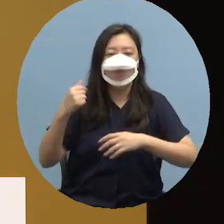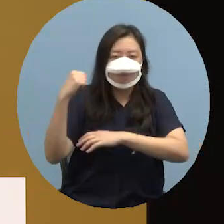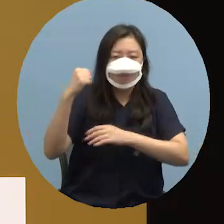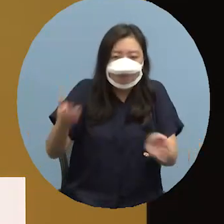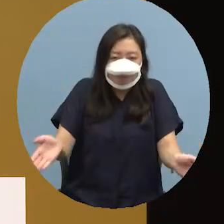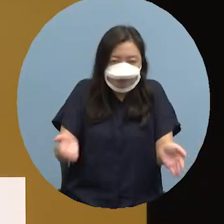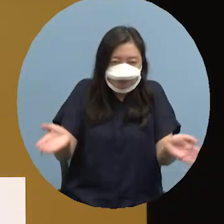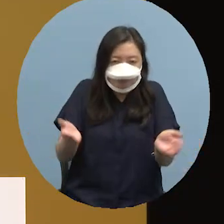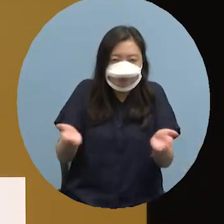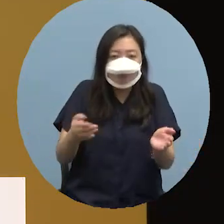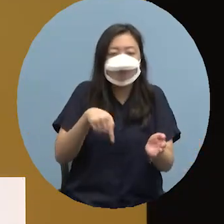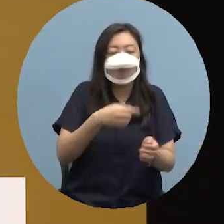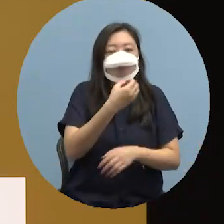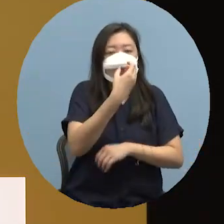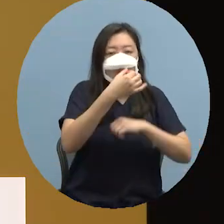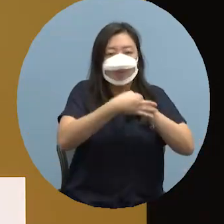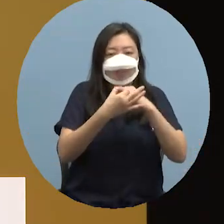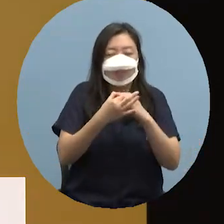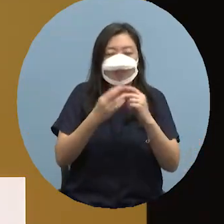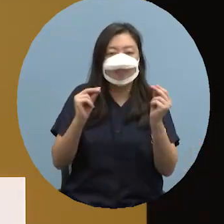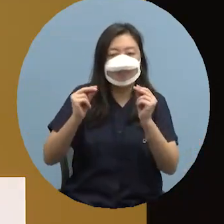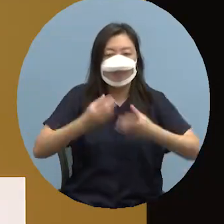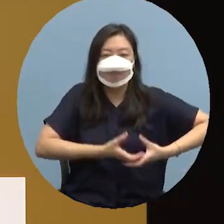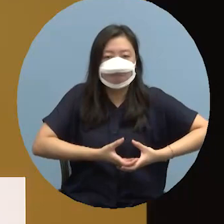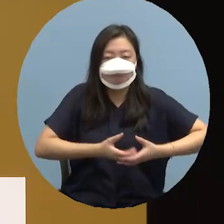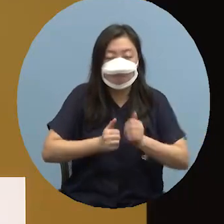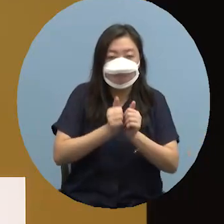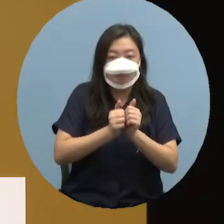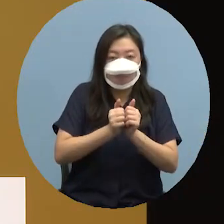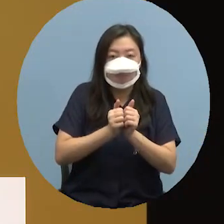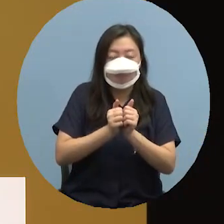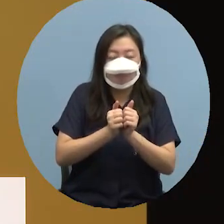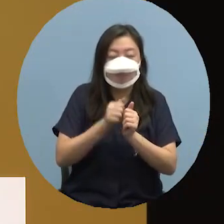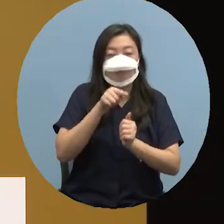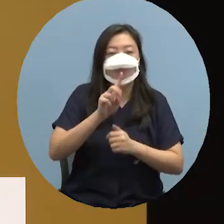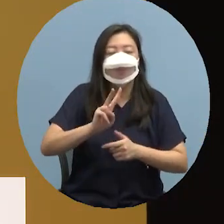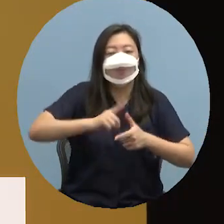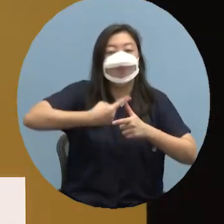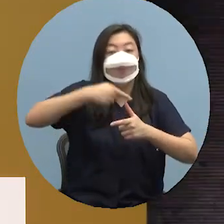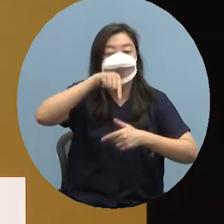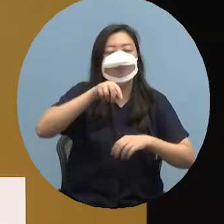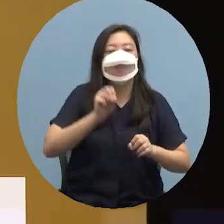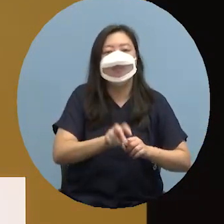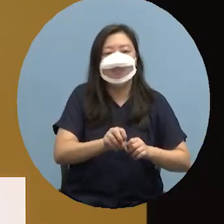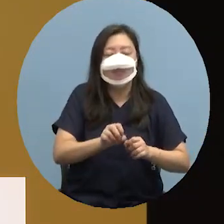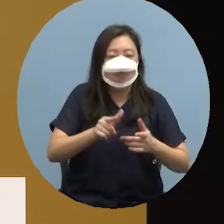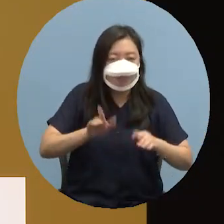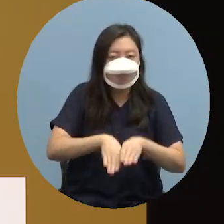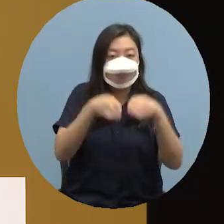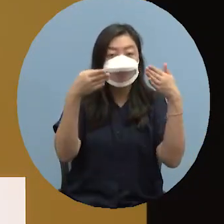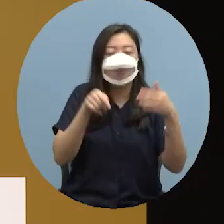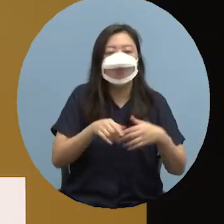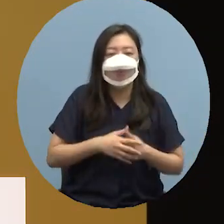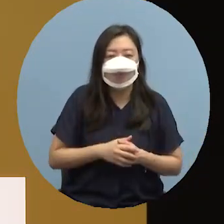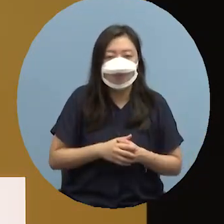促成香港國際7人欖球賽在同月舉行。這些標誌性的